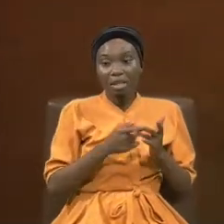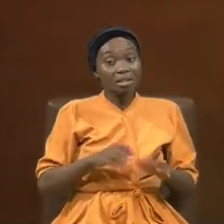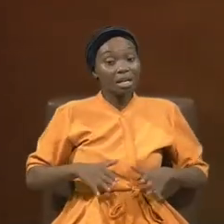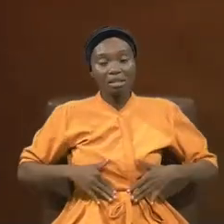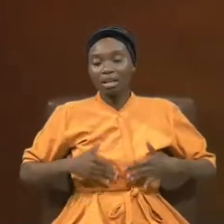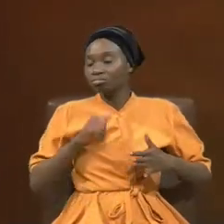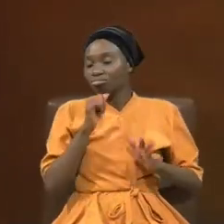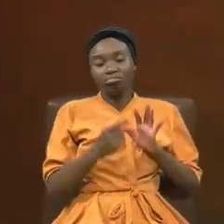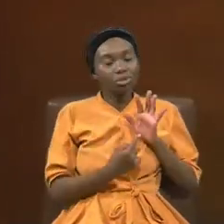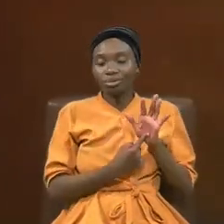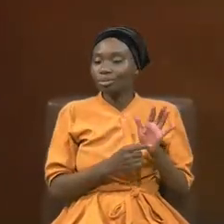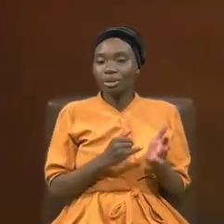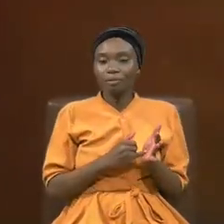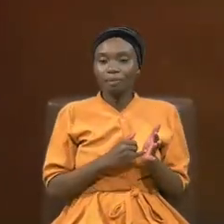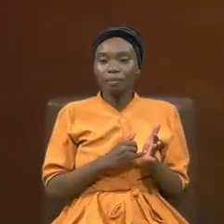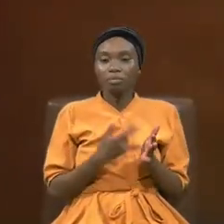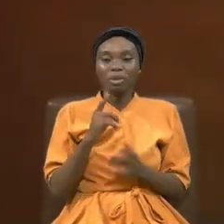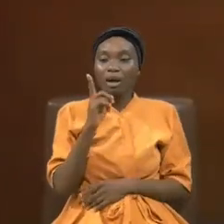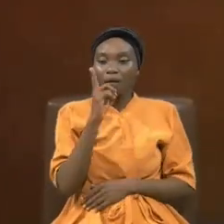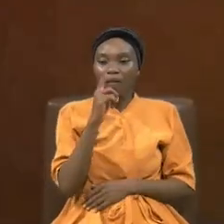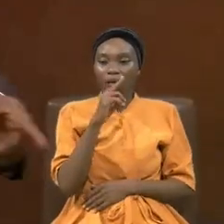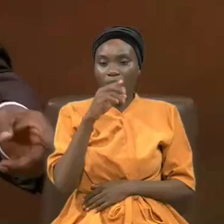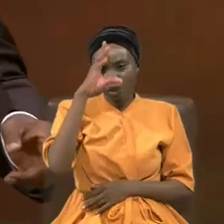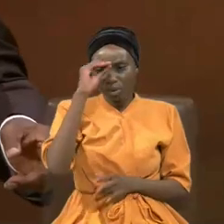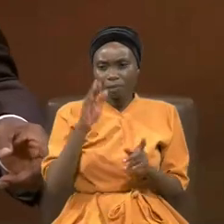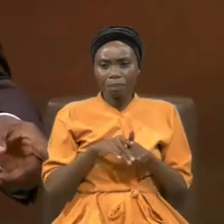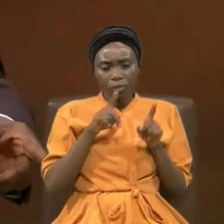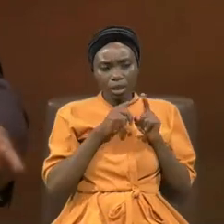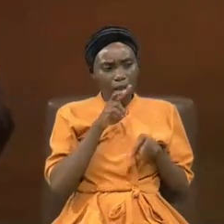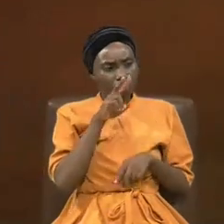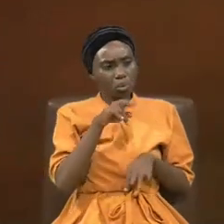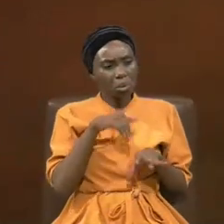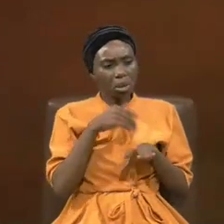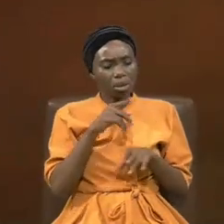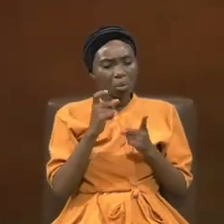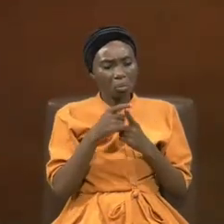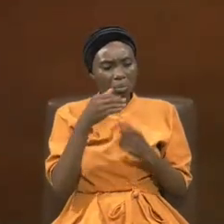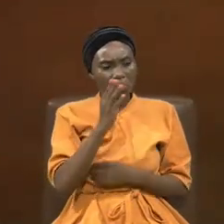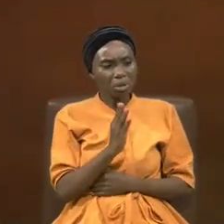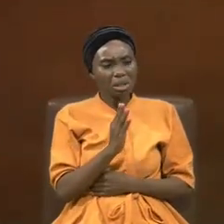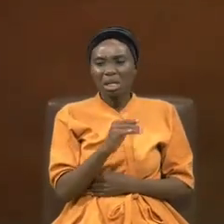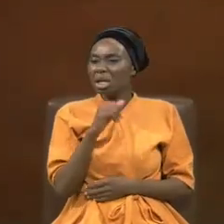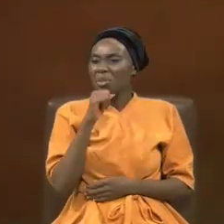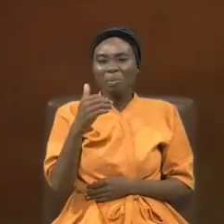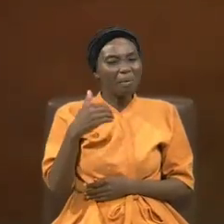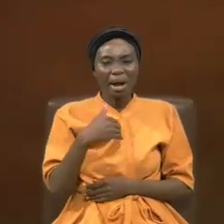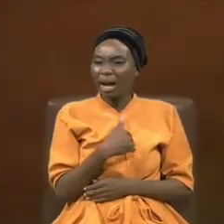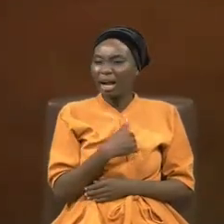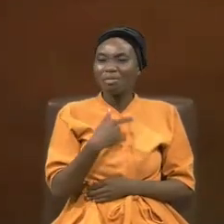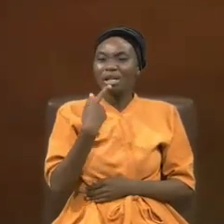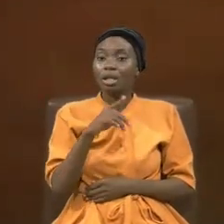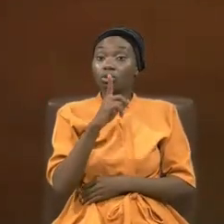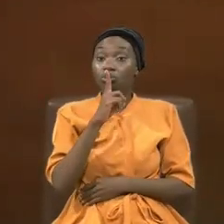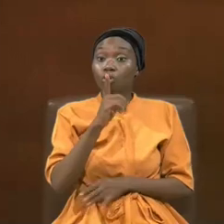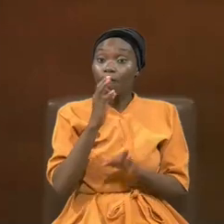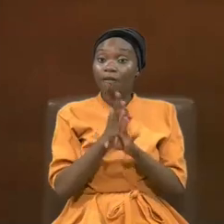mais leur vie ne le montre pas, de faux frères. Ils regardent la parole de Dieu. Ils n'ont pas